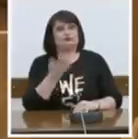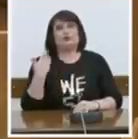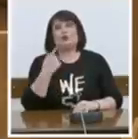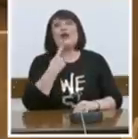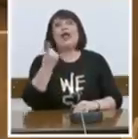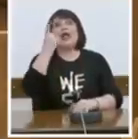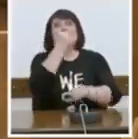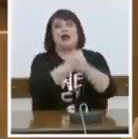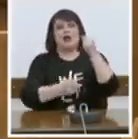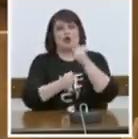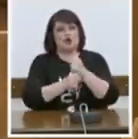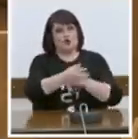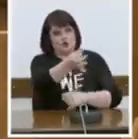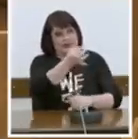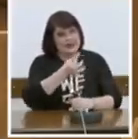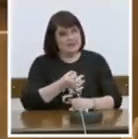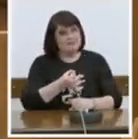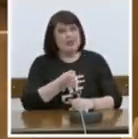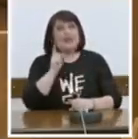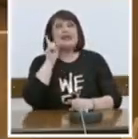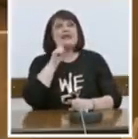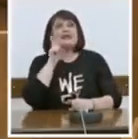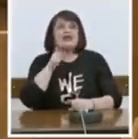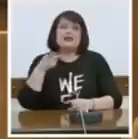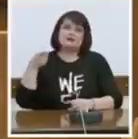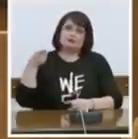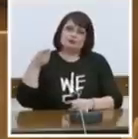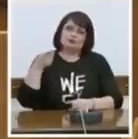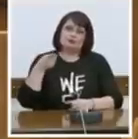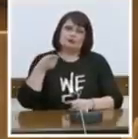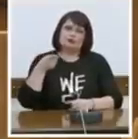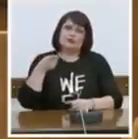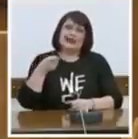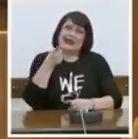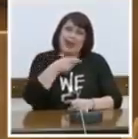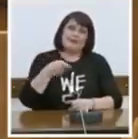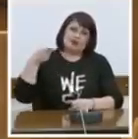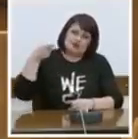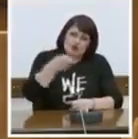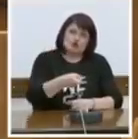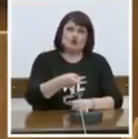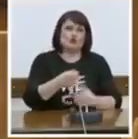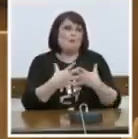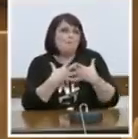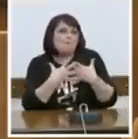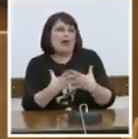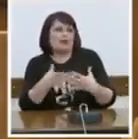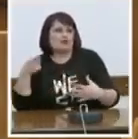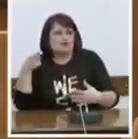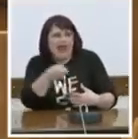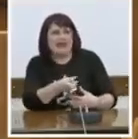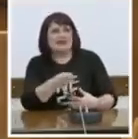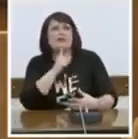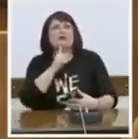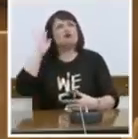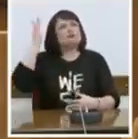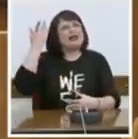χρόνο δήλωσε ότι οι γυναικοκτονίες είναι τα εγκλήματα πάθους όπως λέγαμε σε άλλες